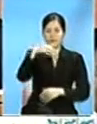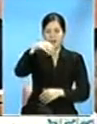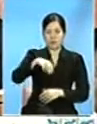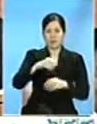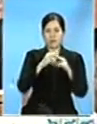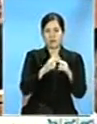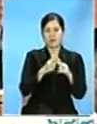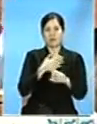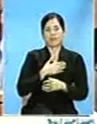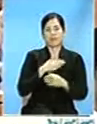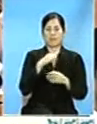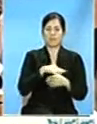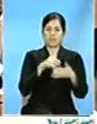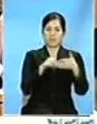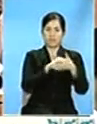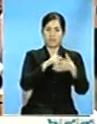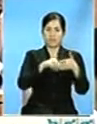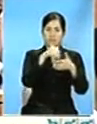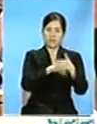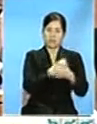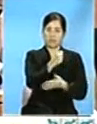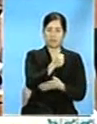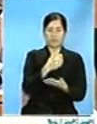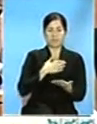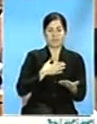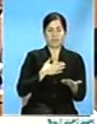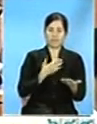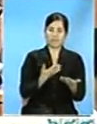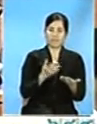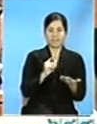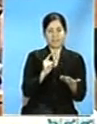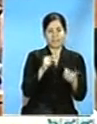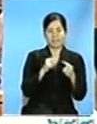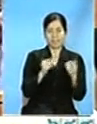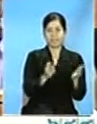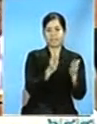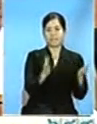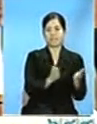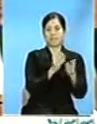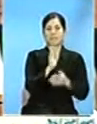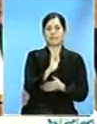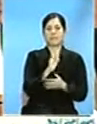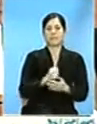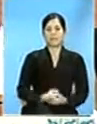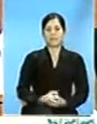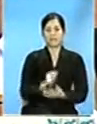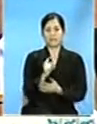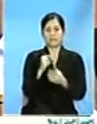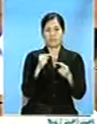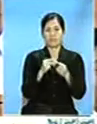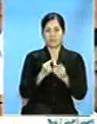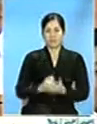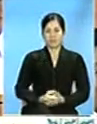เลือกตั้งดังนั้นแฟร์ที่สุดนะครับอันนี้ผมไม่ได้เชียร์นะครับไม่ใช่ชาเลียนะครับเราตกภาษาไทย